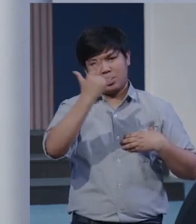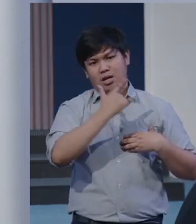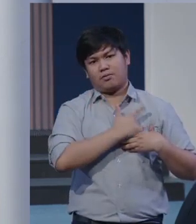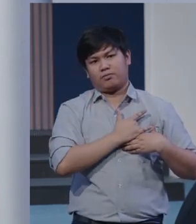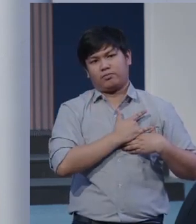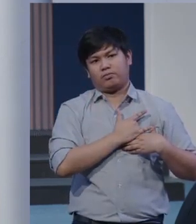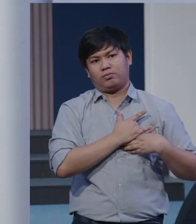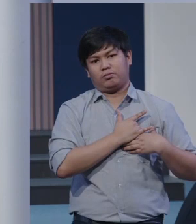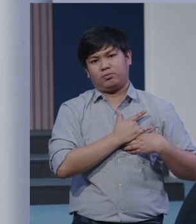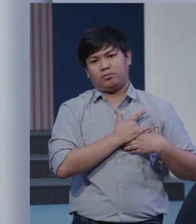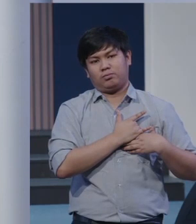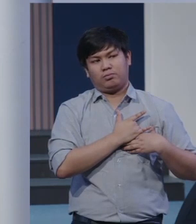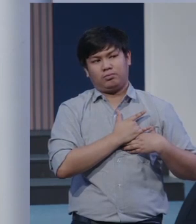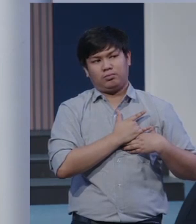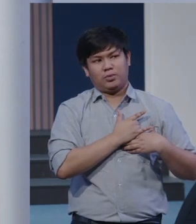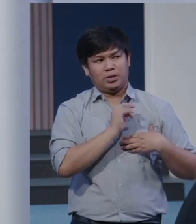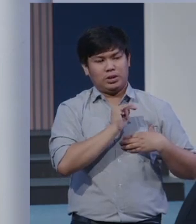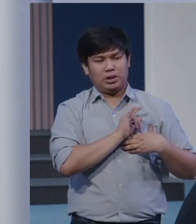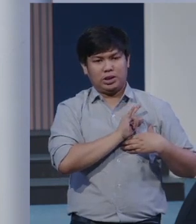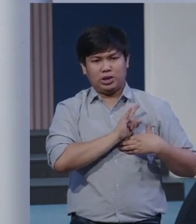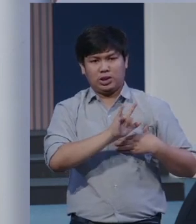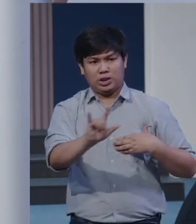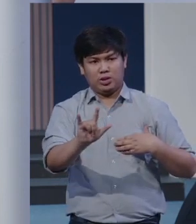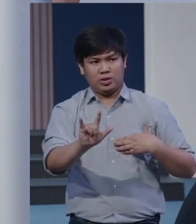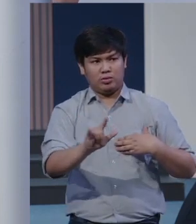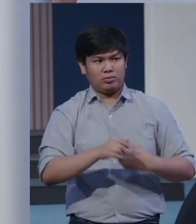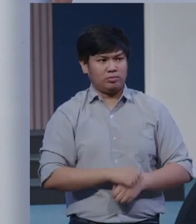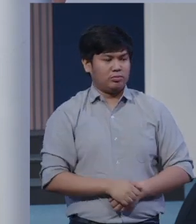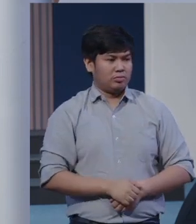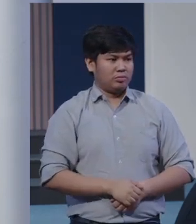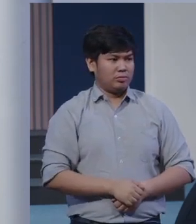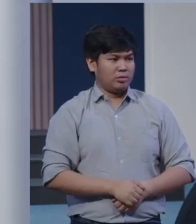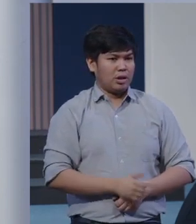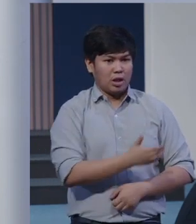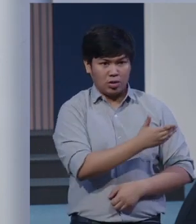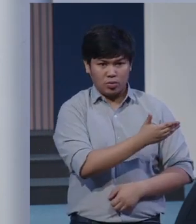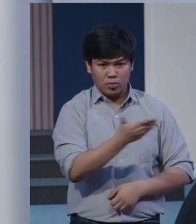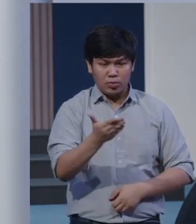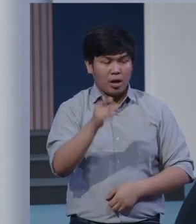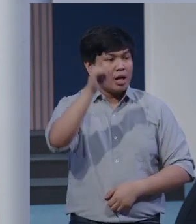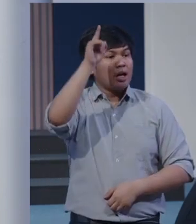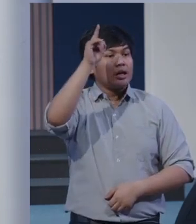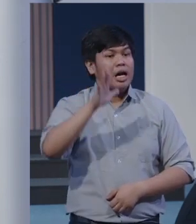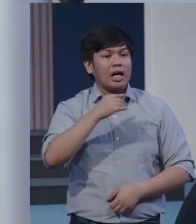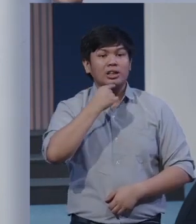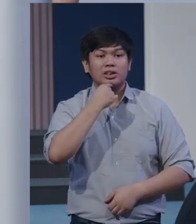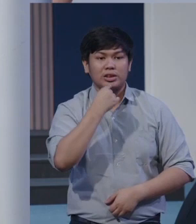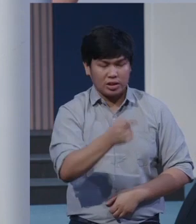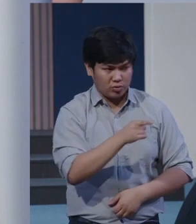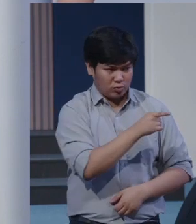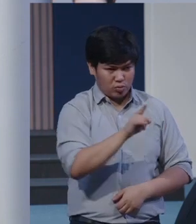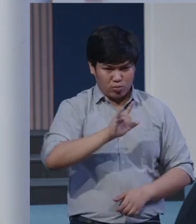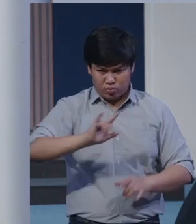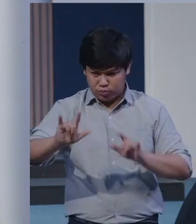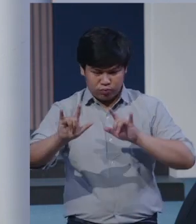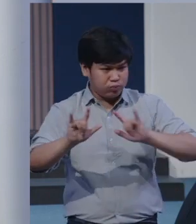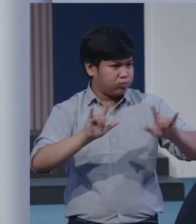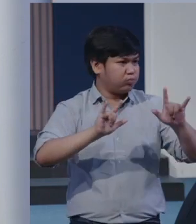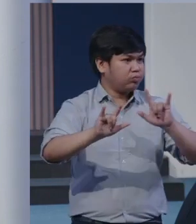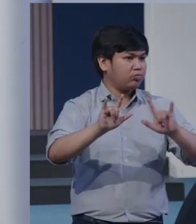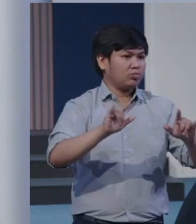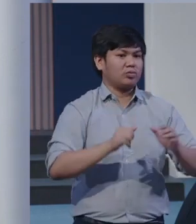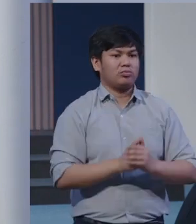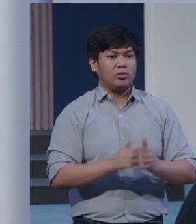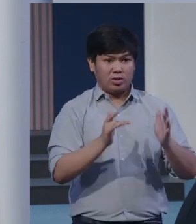pag-ibig ang pag-ibig para sa isa't isa na iniutos sa atin at inilarawan ipinamuhay